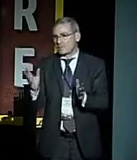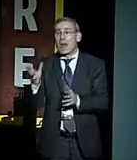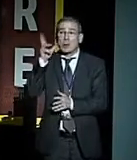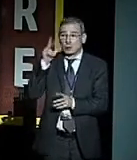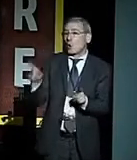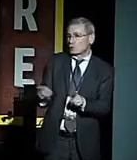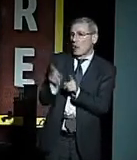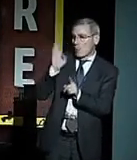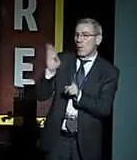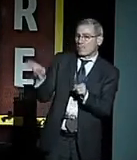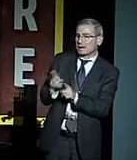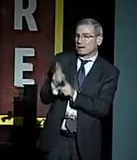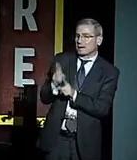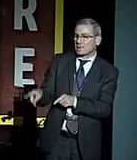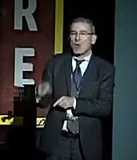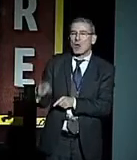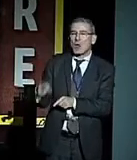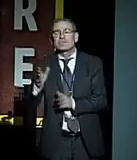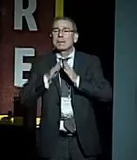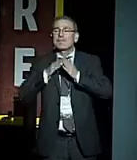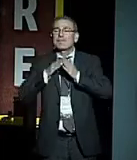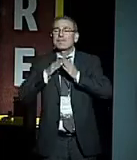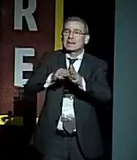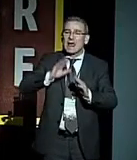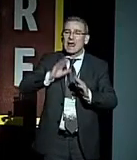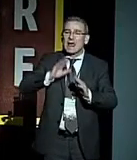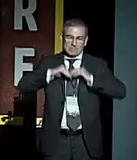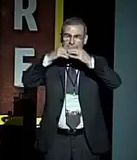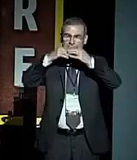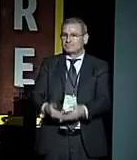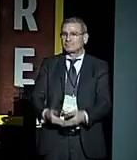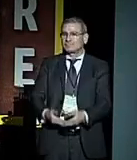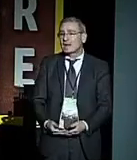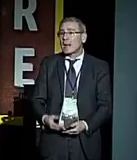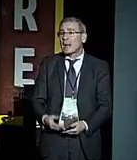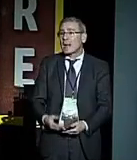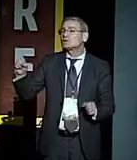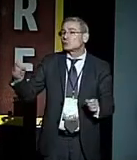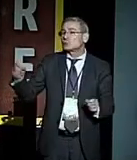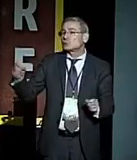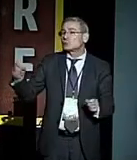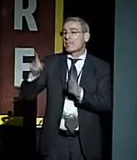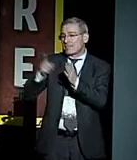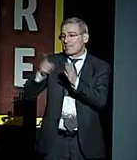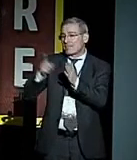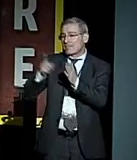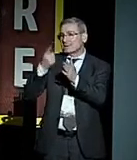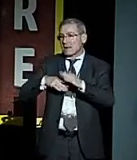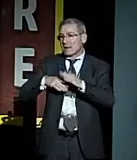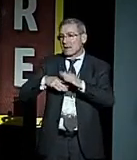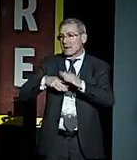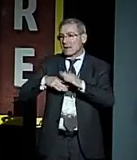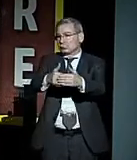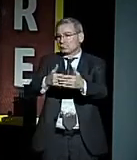donne, anche gli uomini. Quando vedete quelle barche con tutte quelle donne incinte, sono perché sono state stuprate per mesi, probabilmente in qualche campo. Ci sono